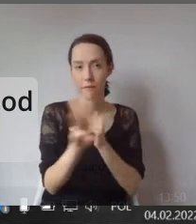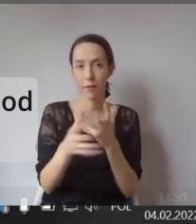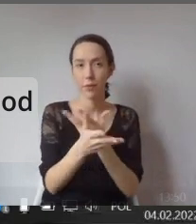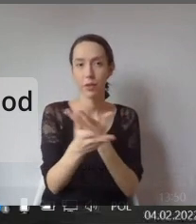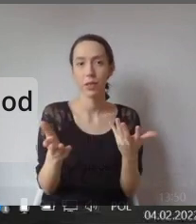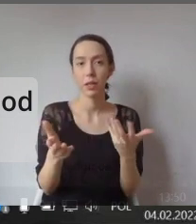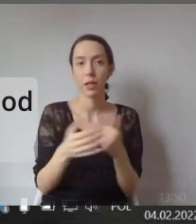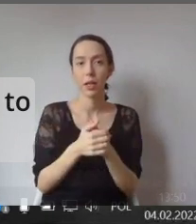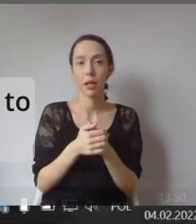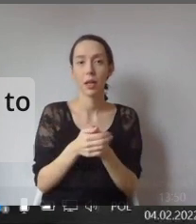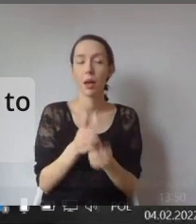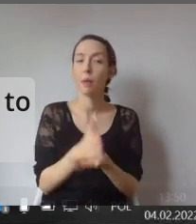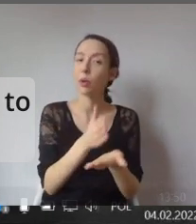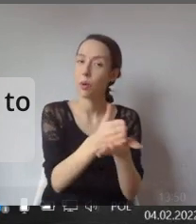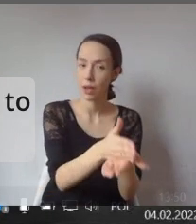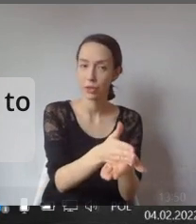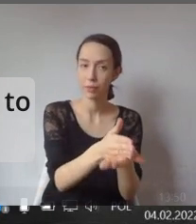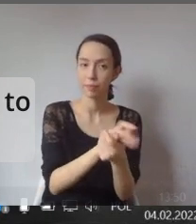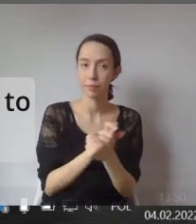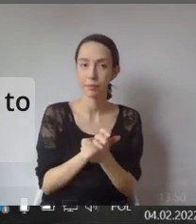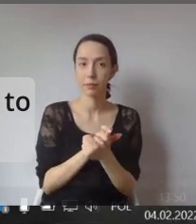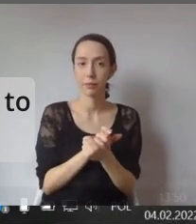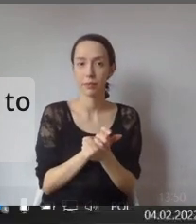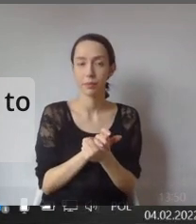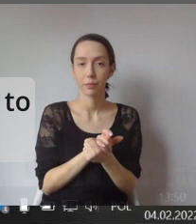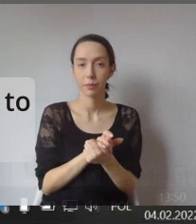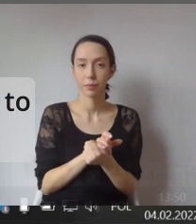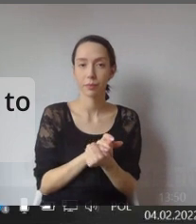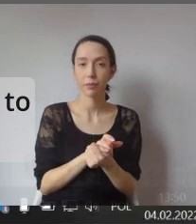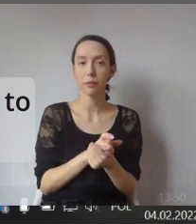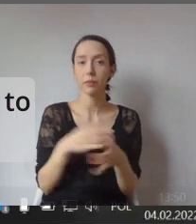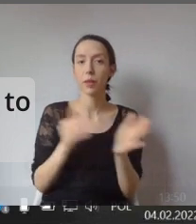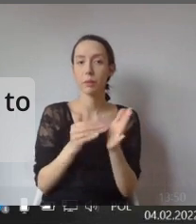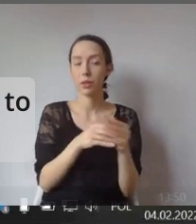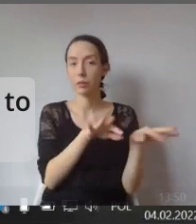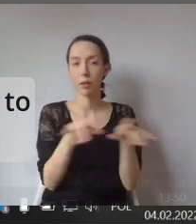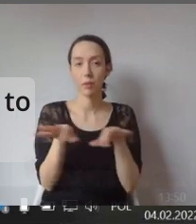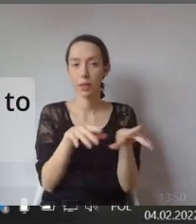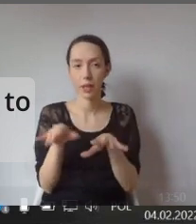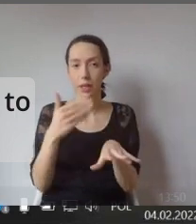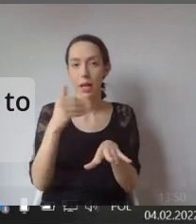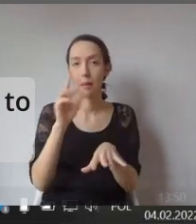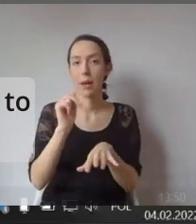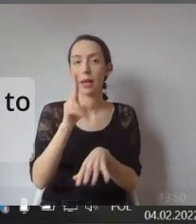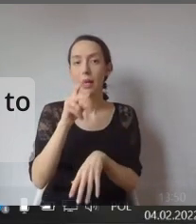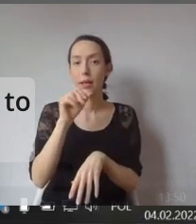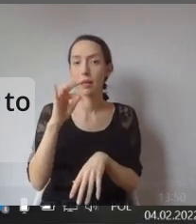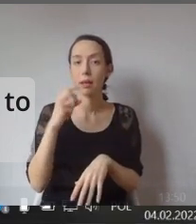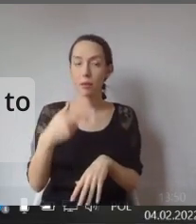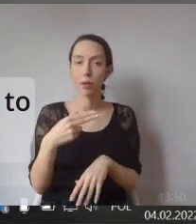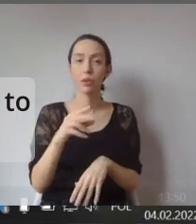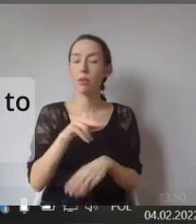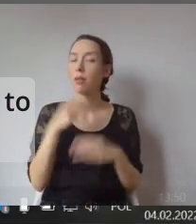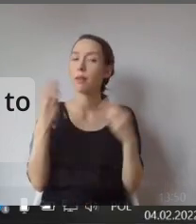razu podpowiedzi. Także jak najbardziej należy wpisać marketing, żeby już to kluczowe słowo